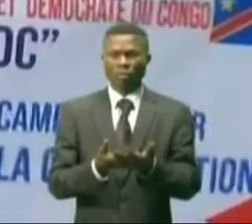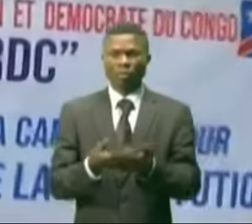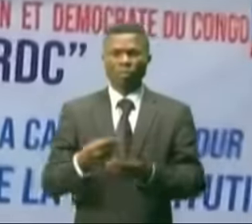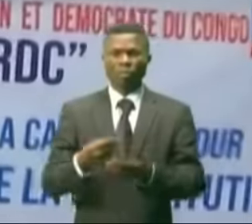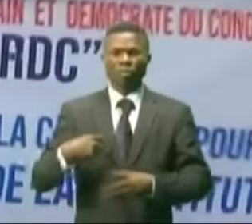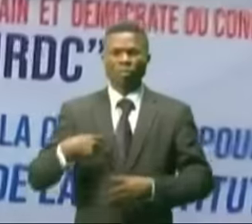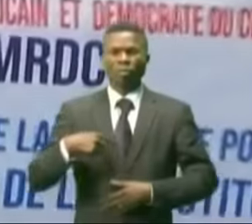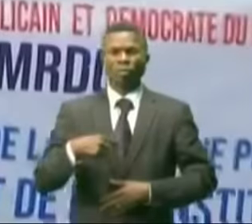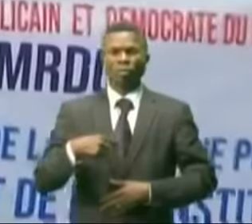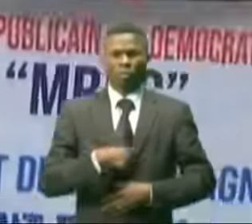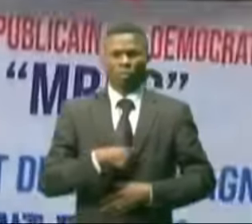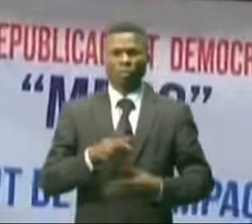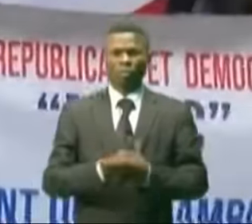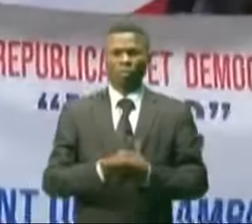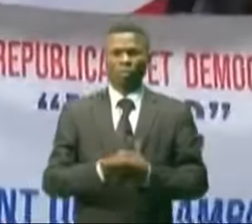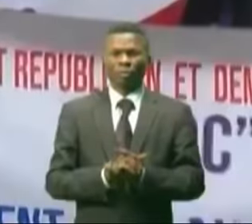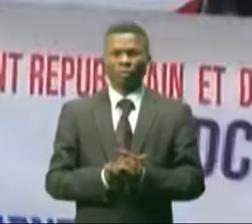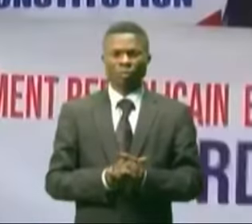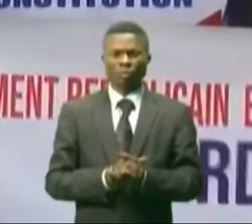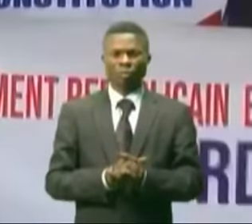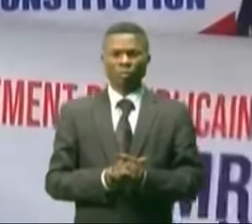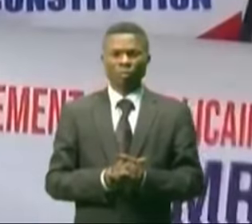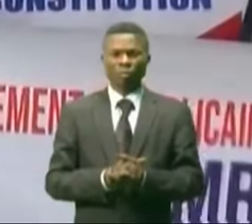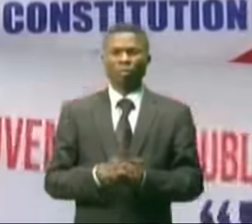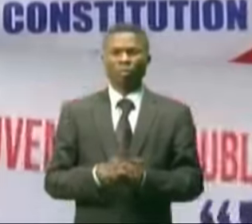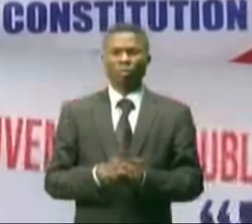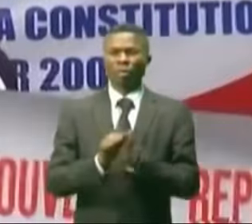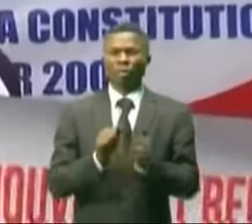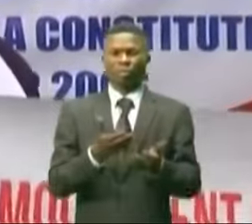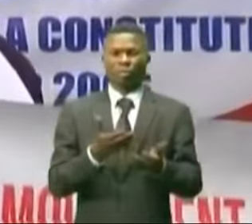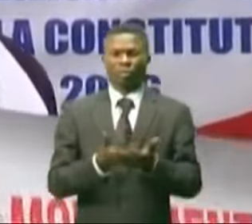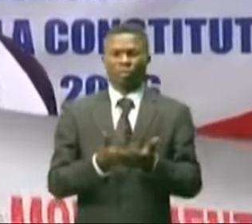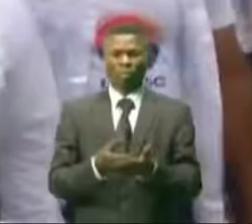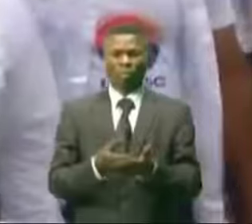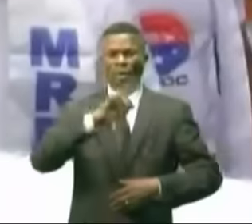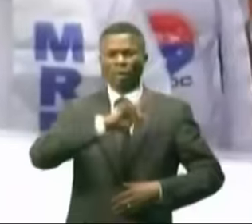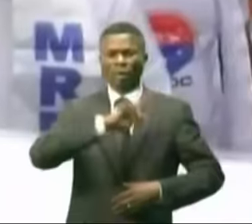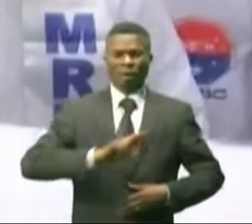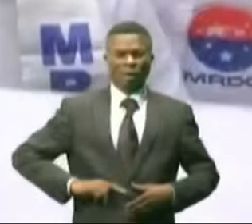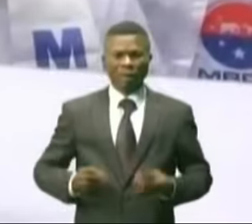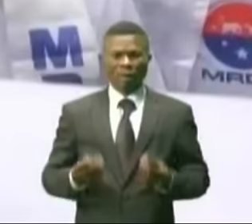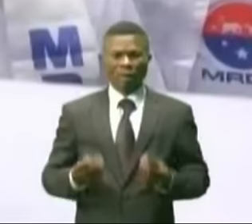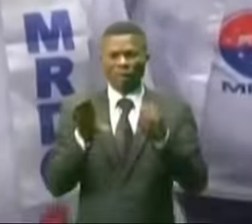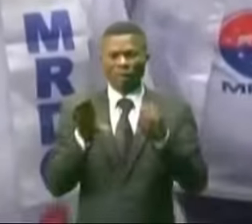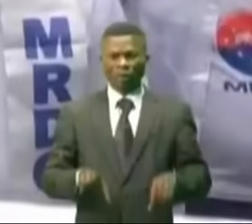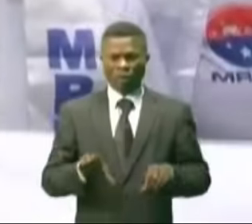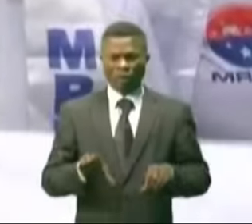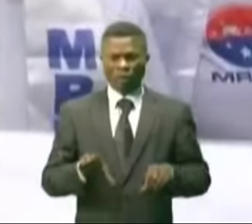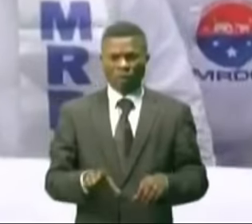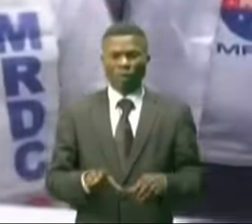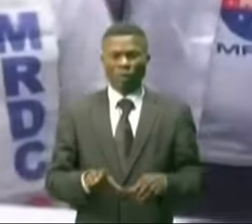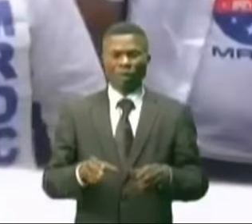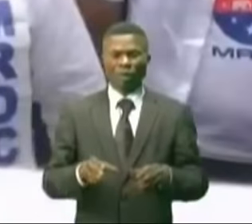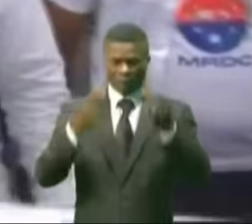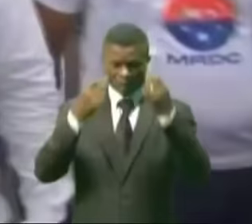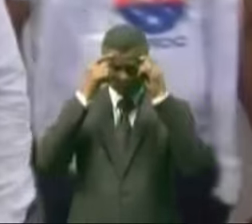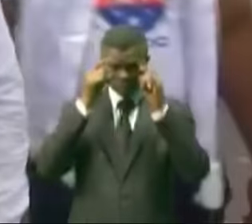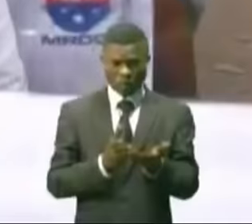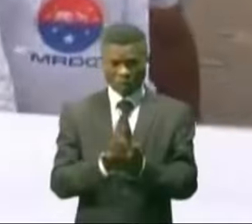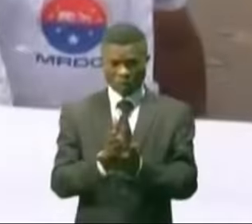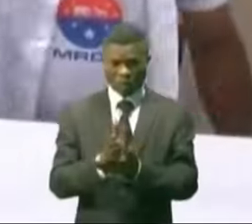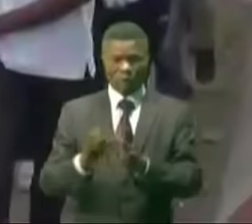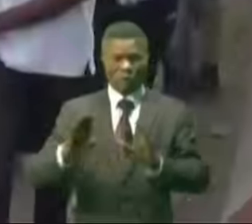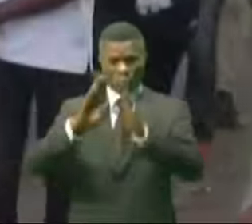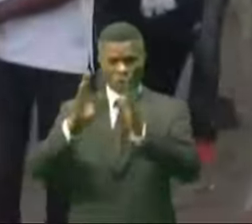souvent opposés. Les mouvements républicains et démocratiques du Congo ouvrent les débats et se positionnent du côté de ceux